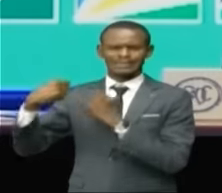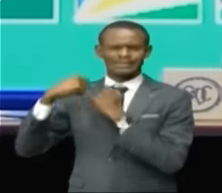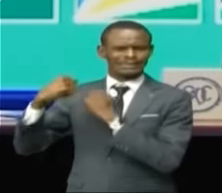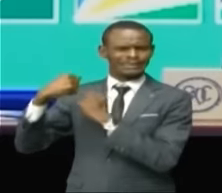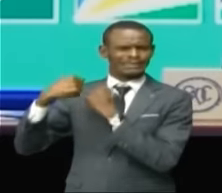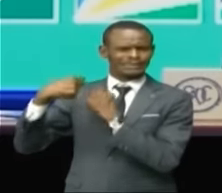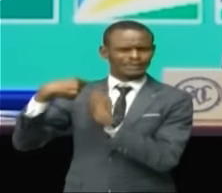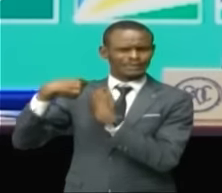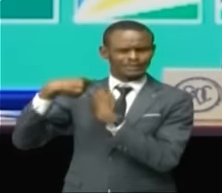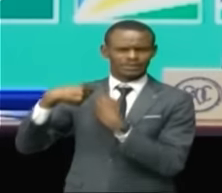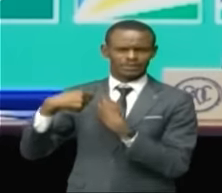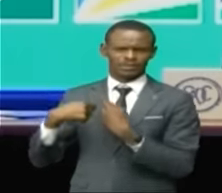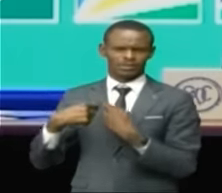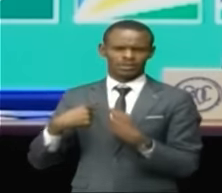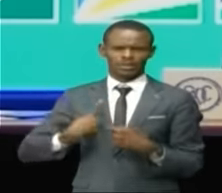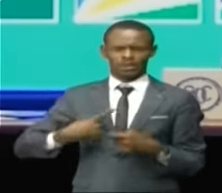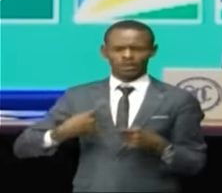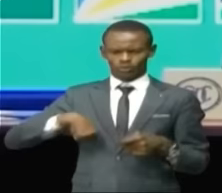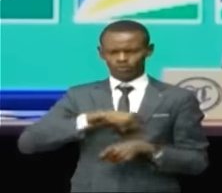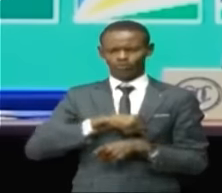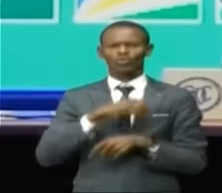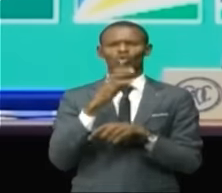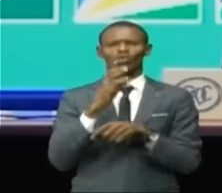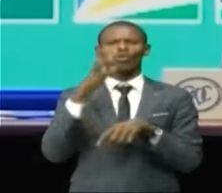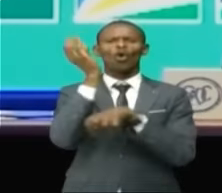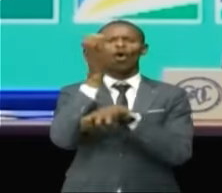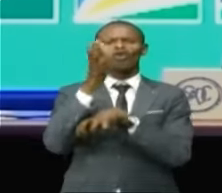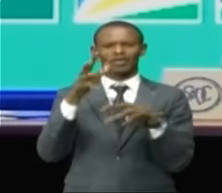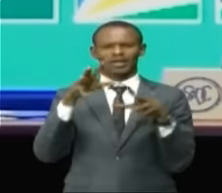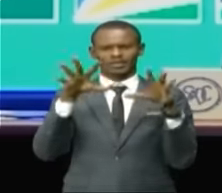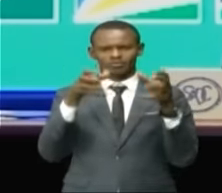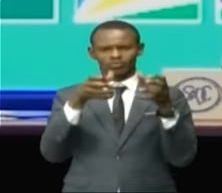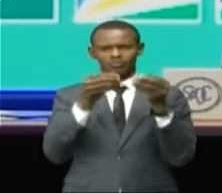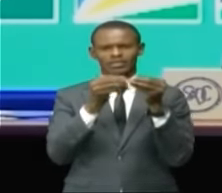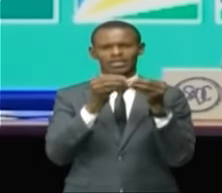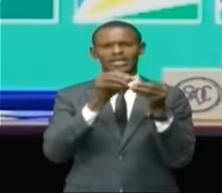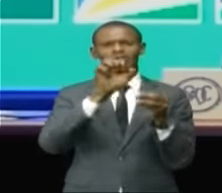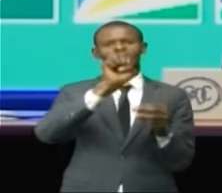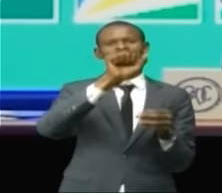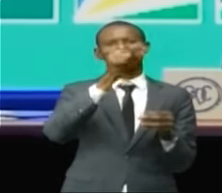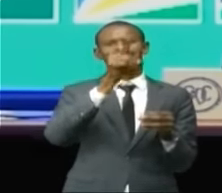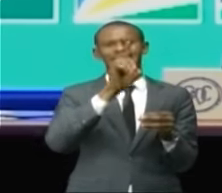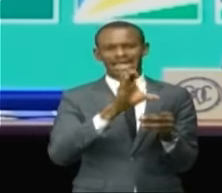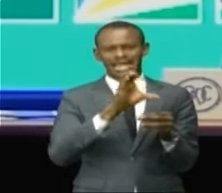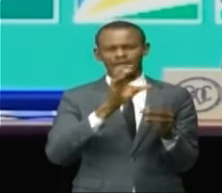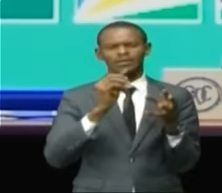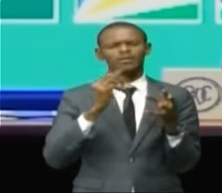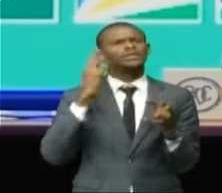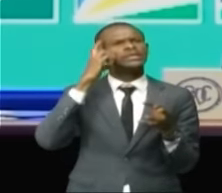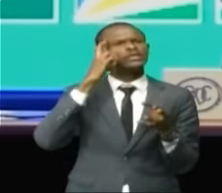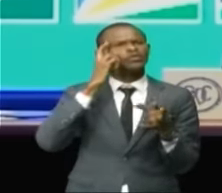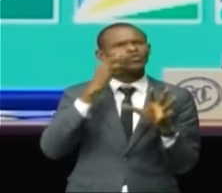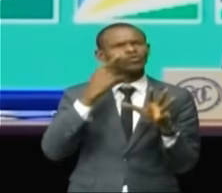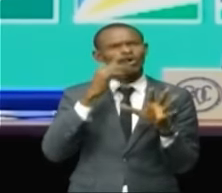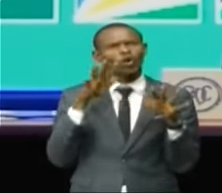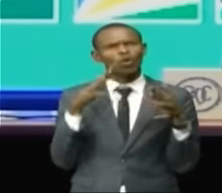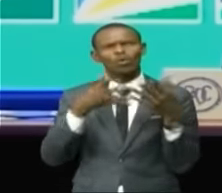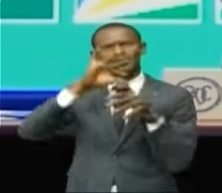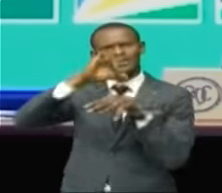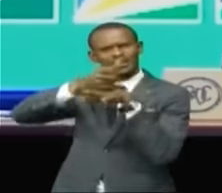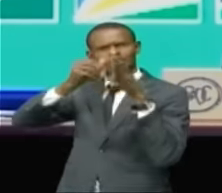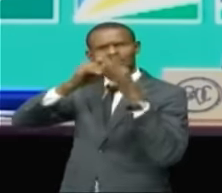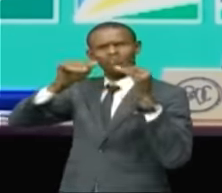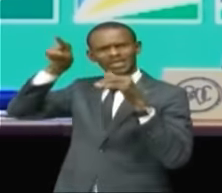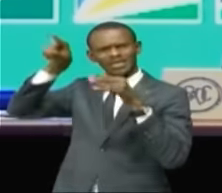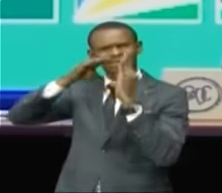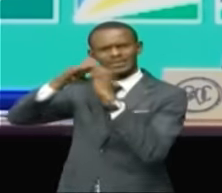orientations stratégiques sur le déploiement de la mission de la SADC en RDC dans le but de restaurer la paix et la sécurité dans le pays.